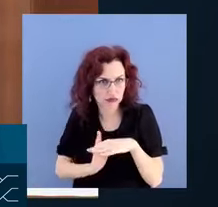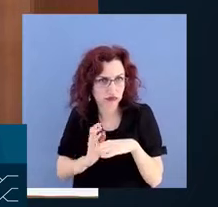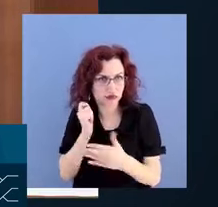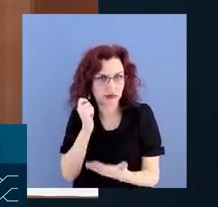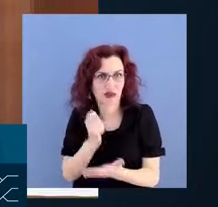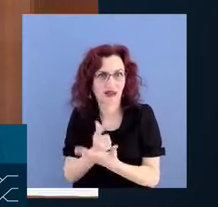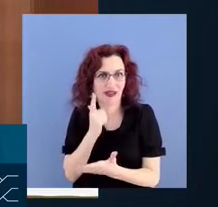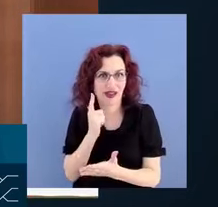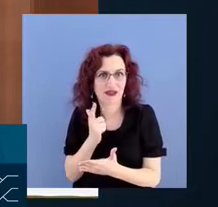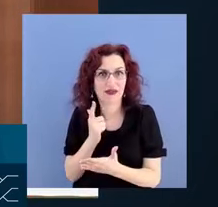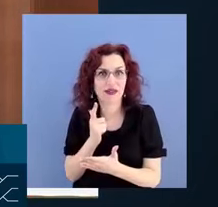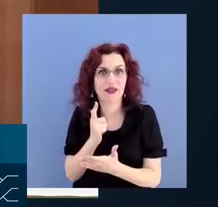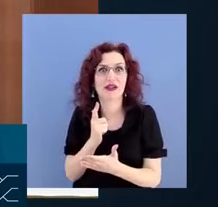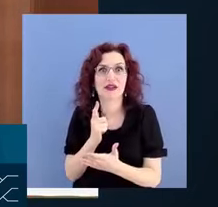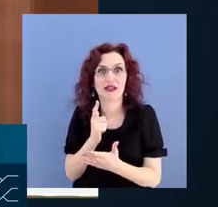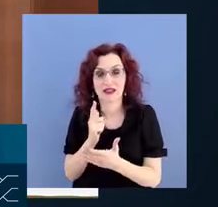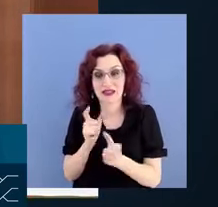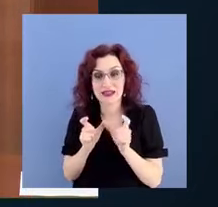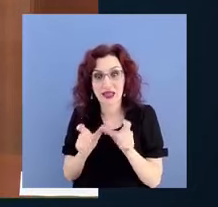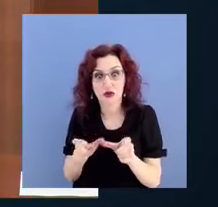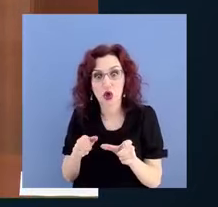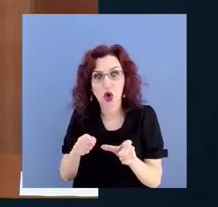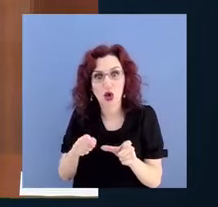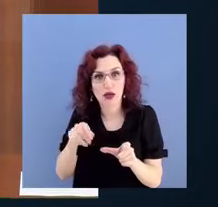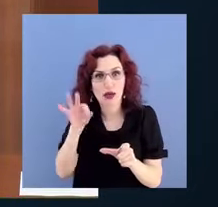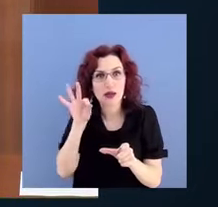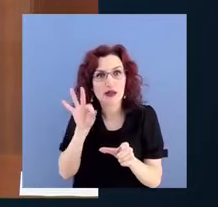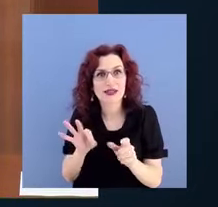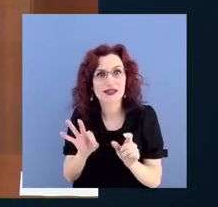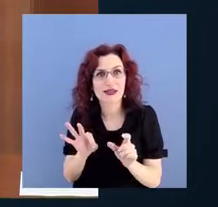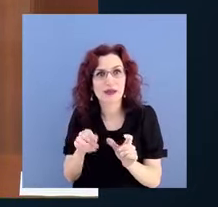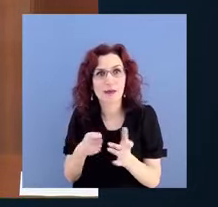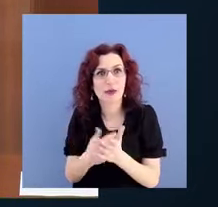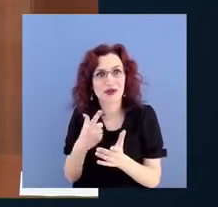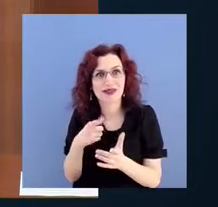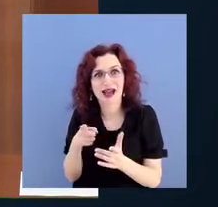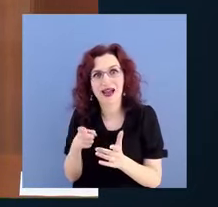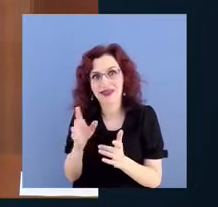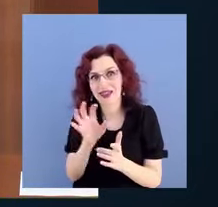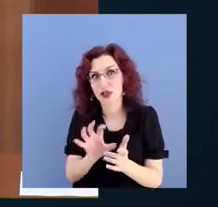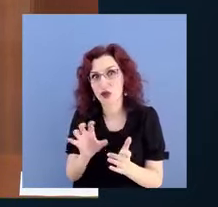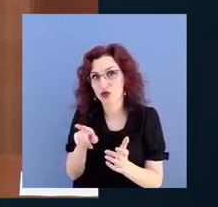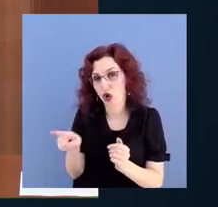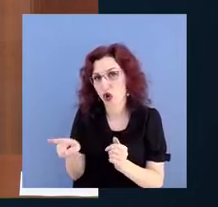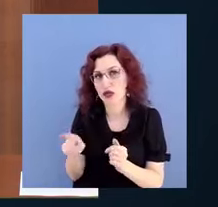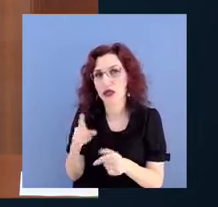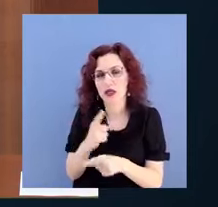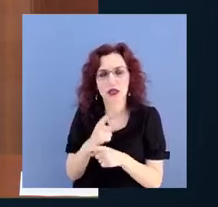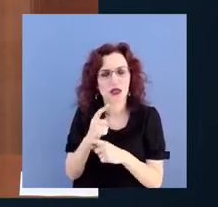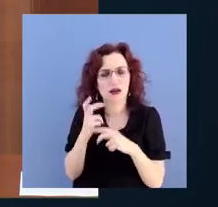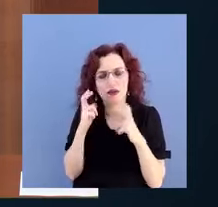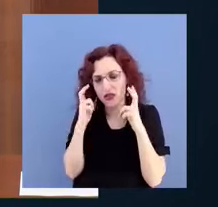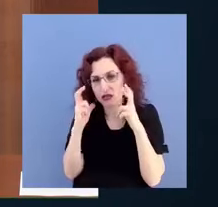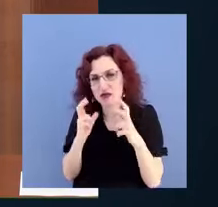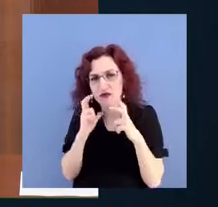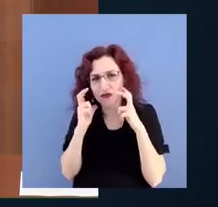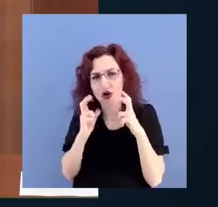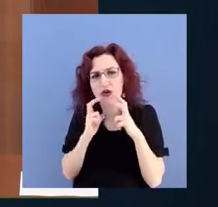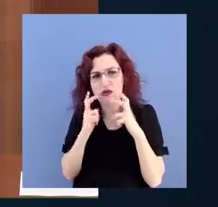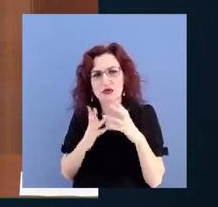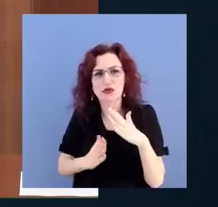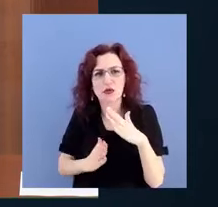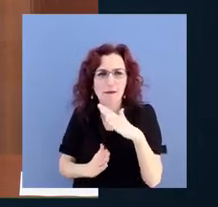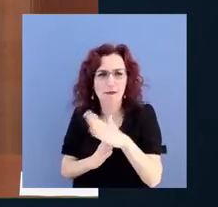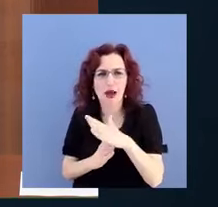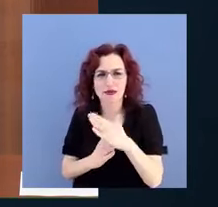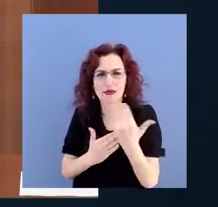strategico per la regione stessa e quindi la necessità di fare tutti gli sforzi possibili è in capo a tutti noi